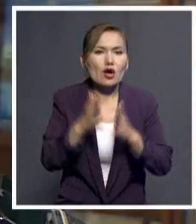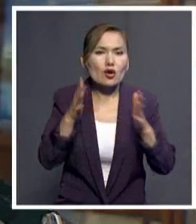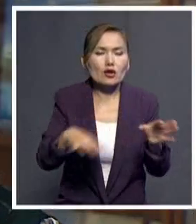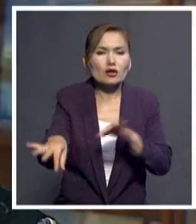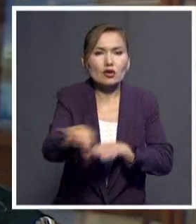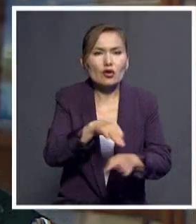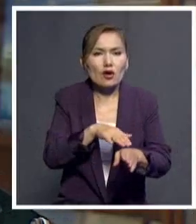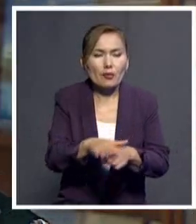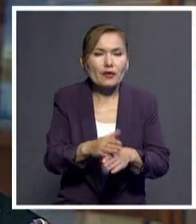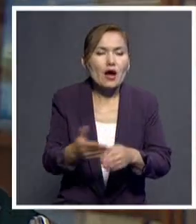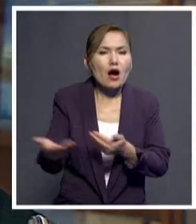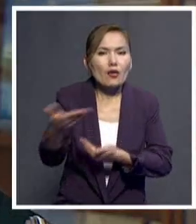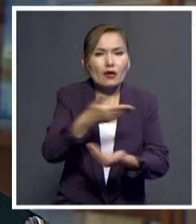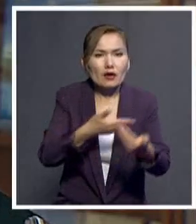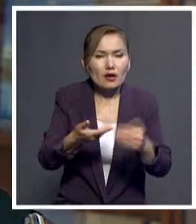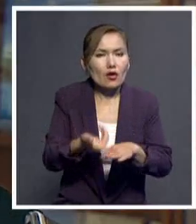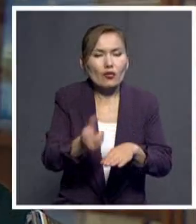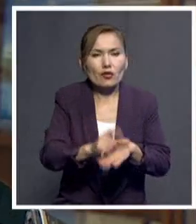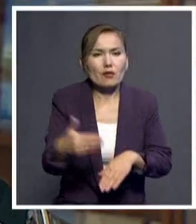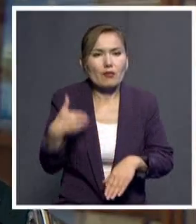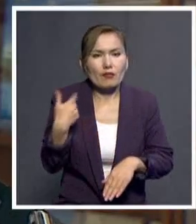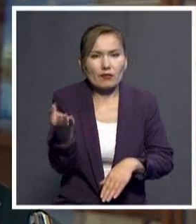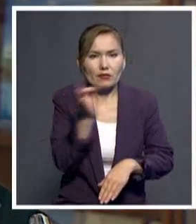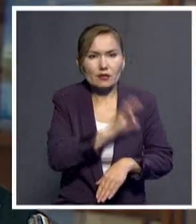бағытта қарым-қатынастар өте пайдалы болады деп санаймын.